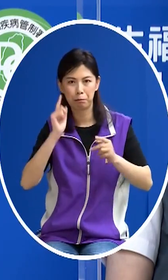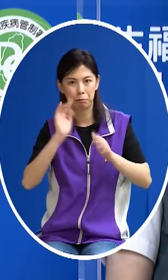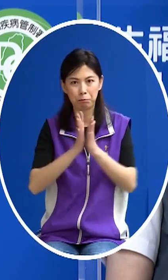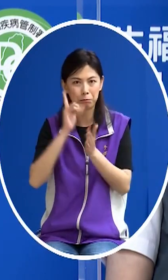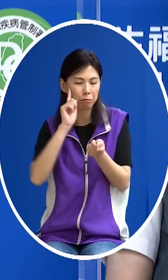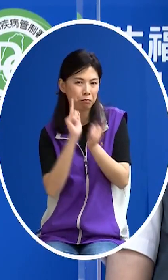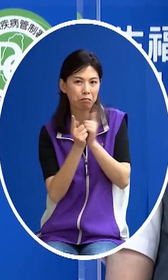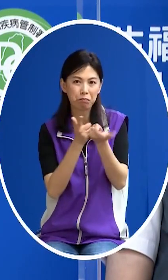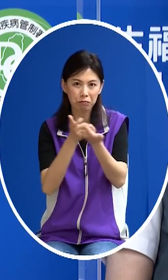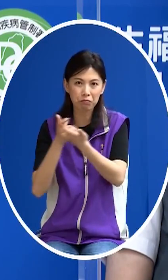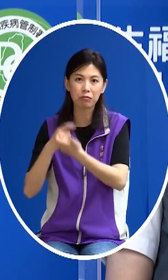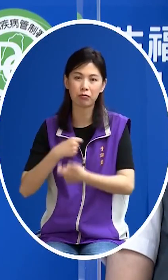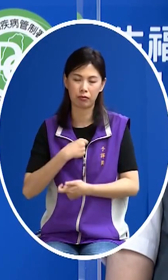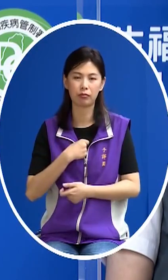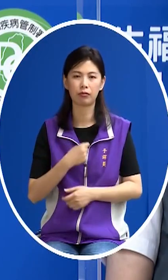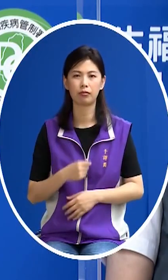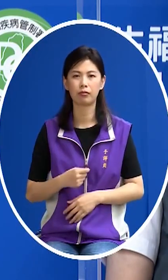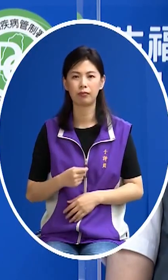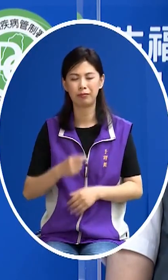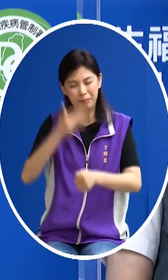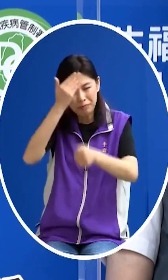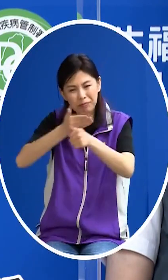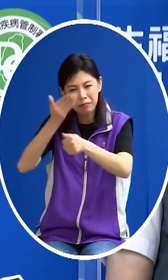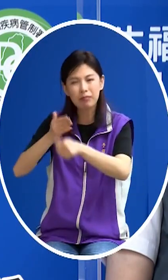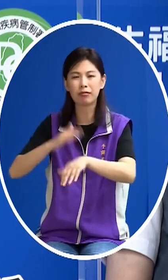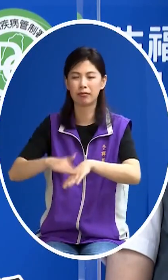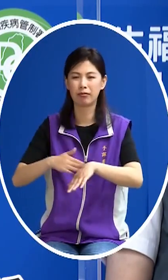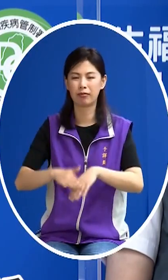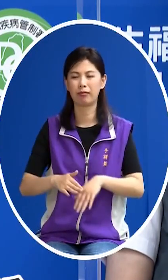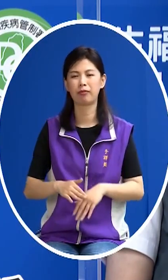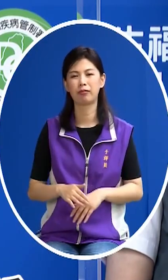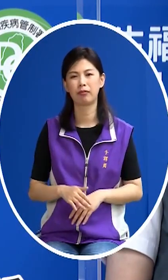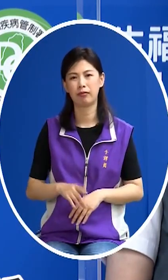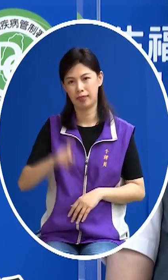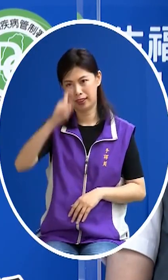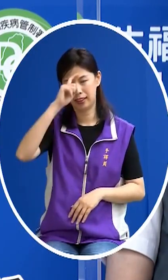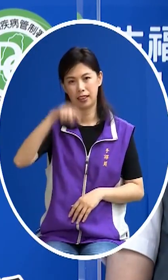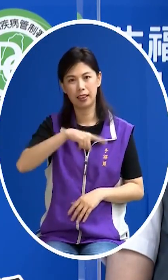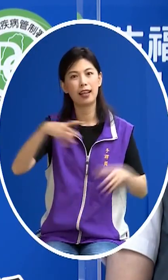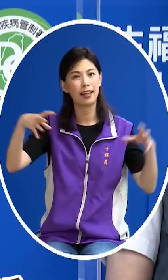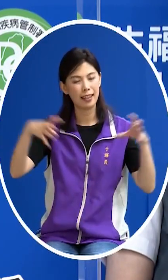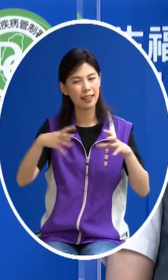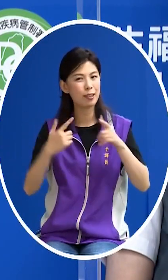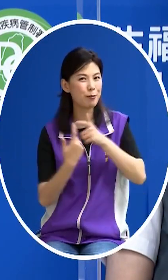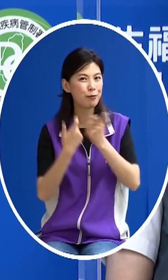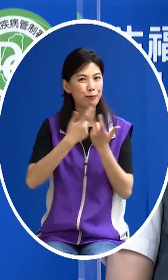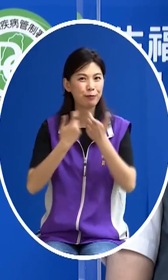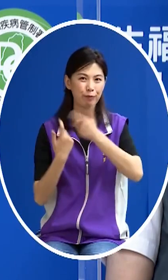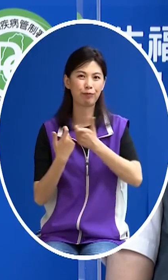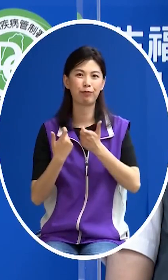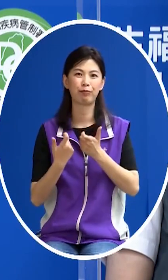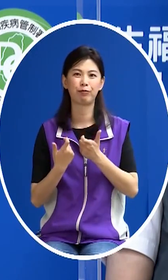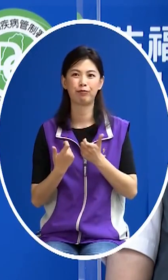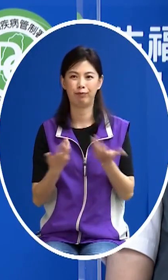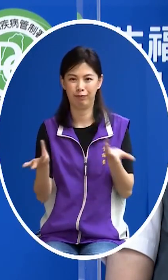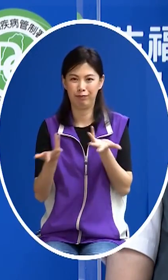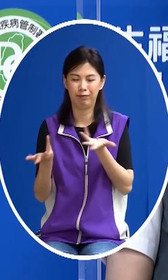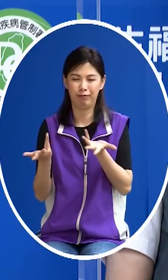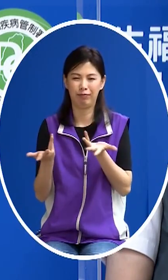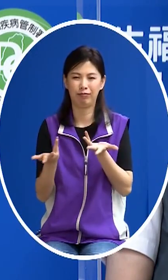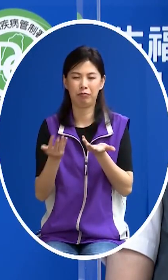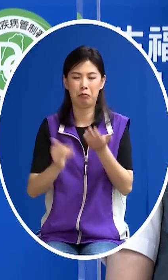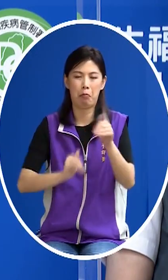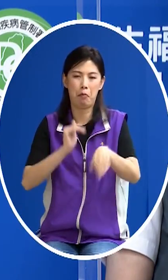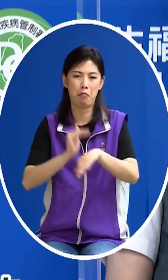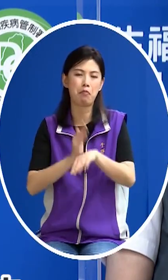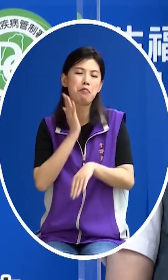扰，那所以我们也非常的体谅，但我还是呼吁大家能够合作的话，那才能够把事情做得越